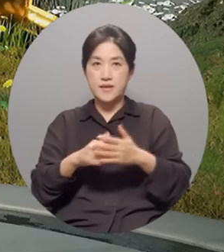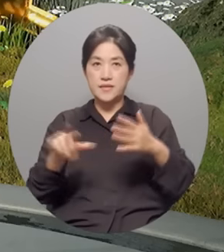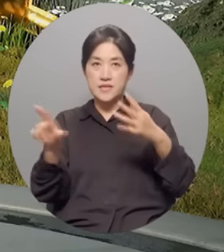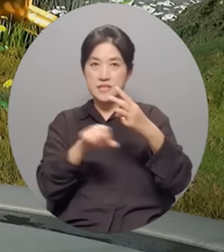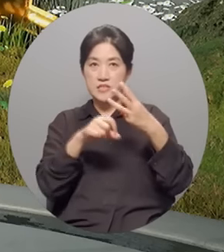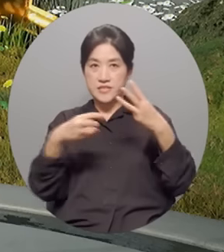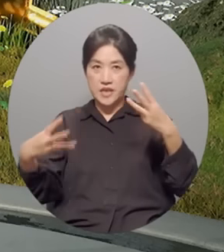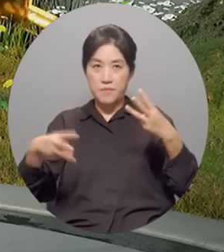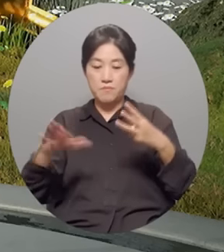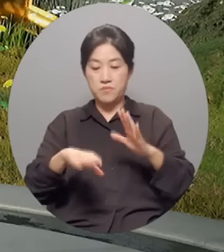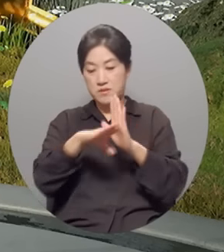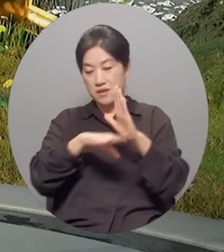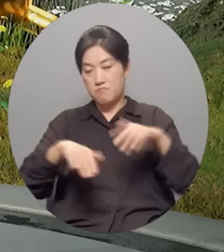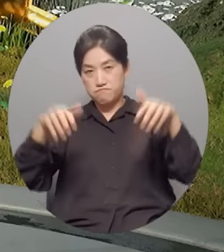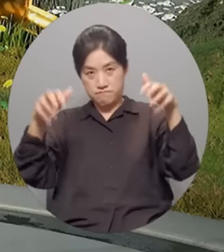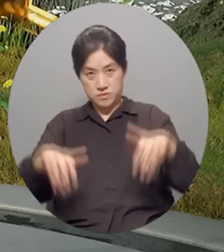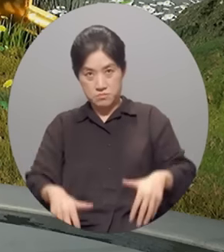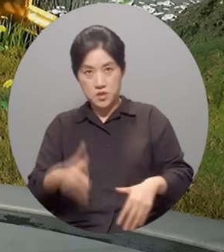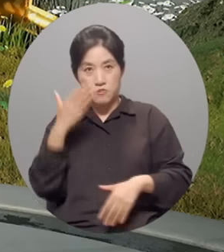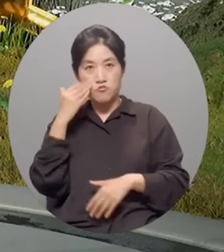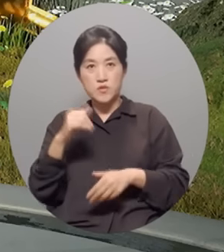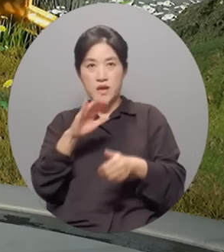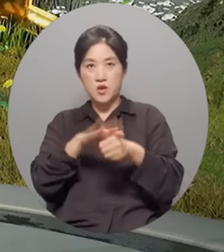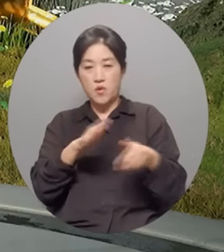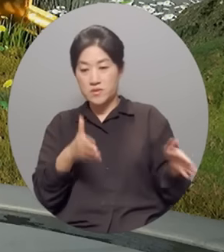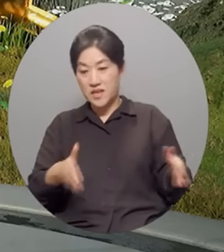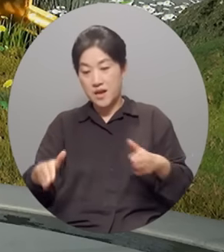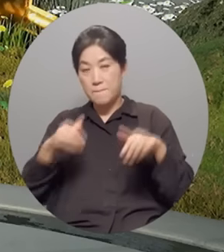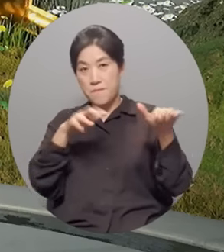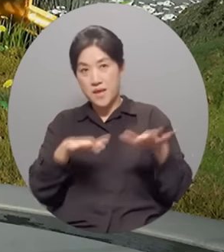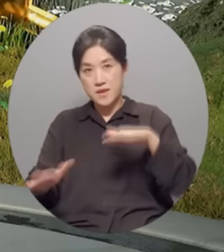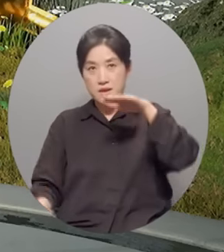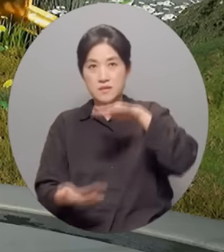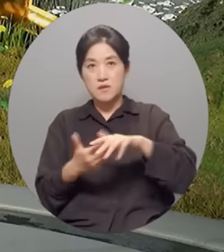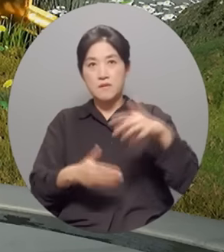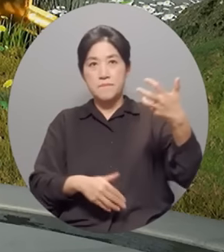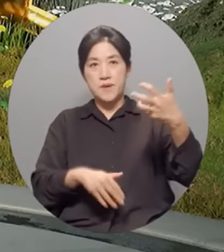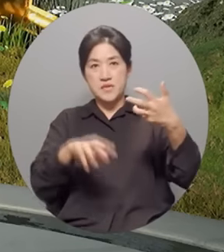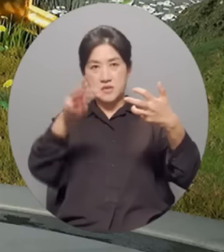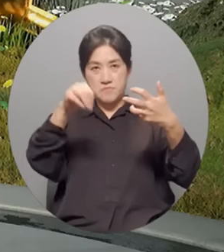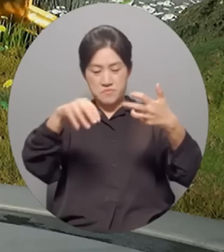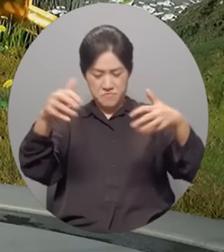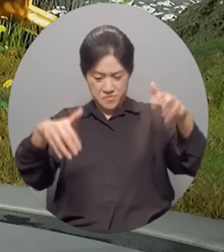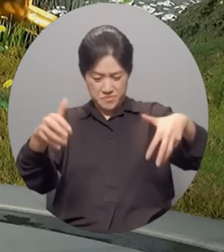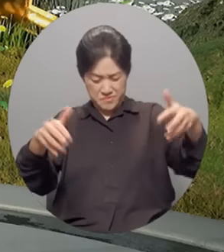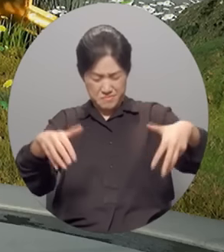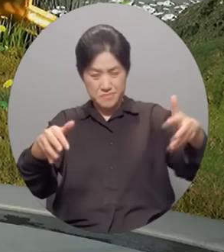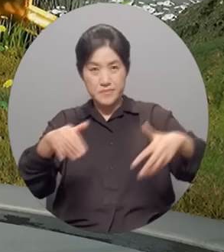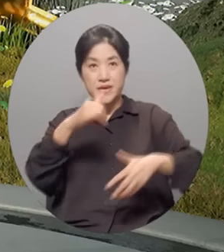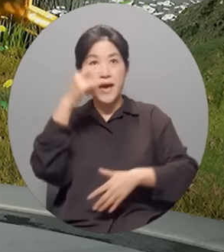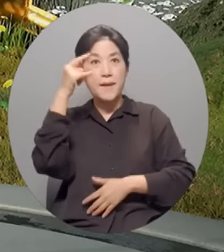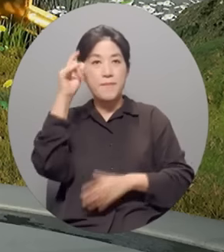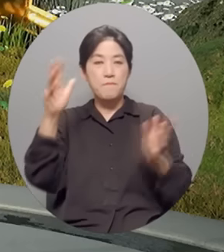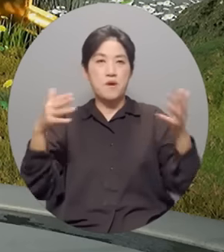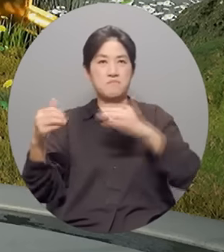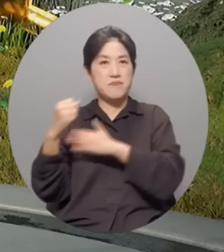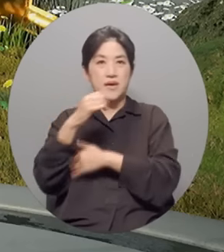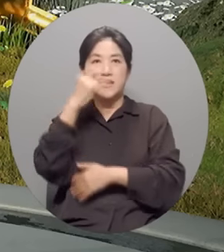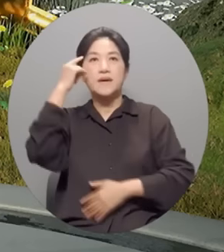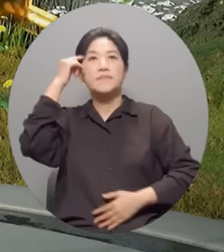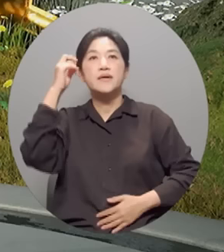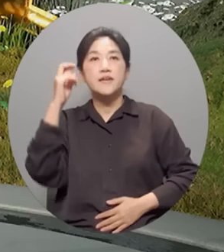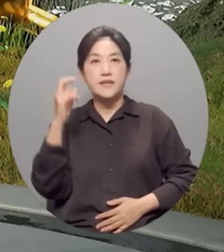오겠고요 특히 울산을 비롯한 경상권 해안에는 최고 80mm 암게 많은 비가 내리겠고 바람도 강하게